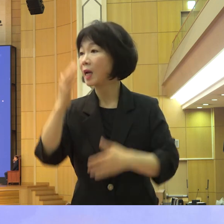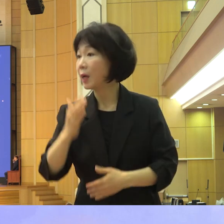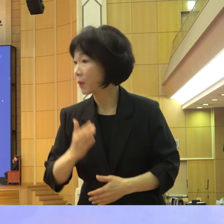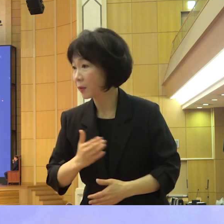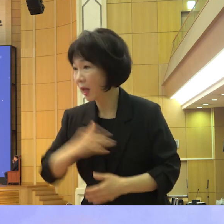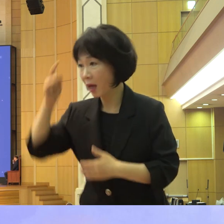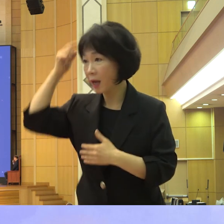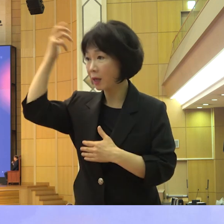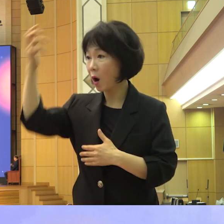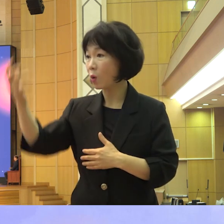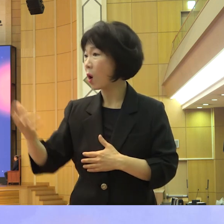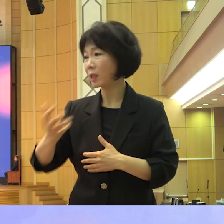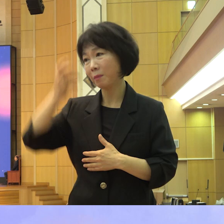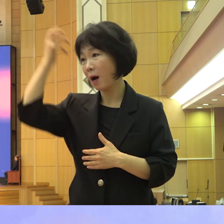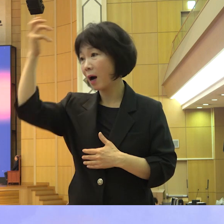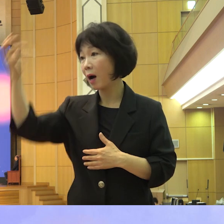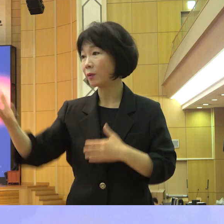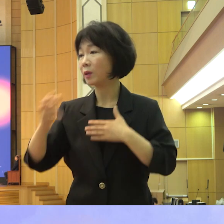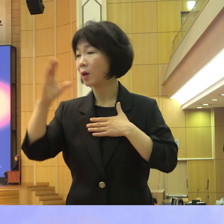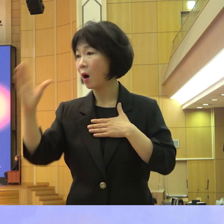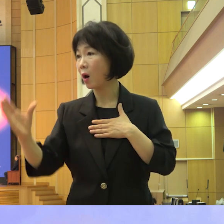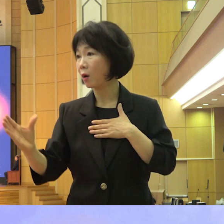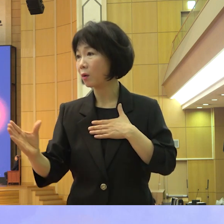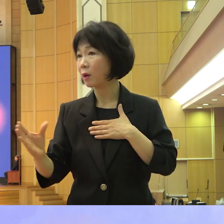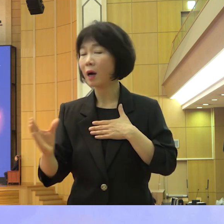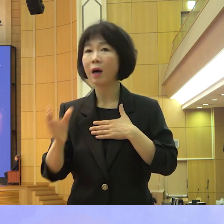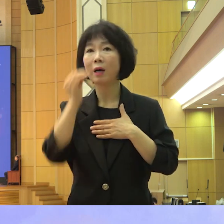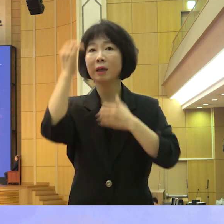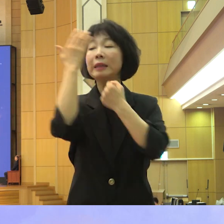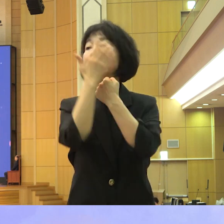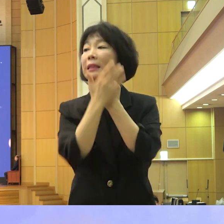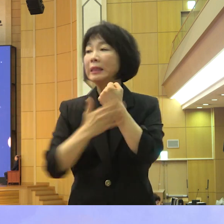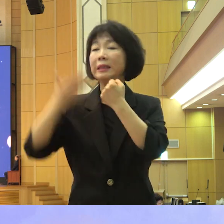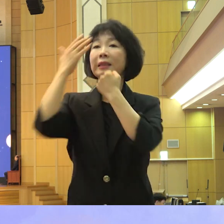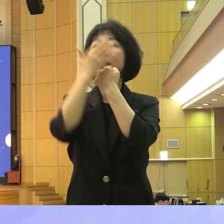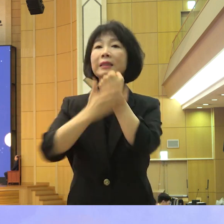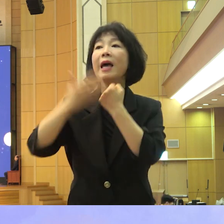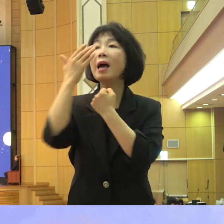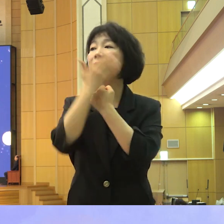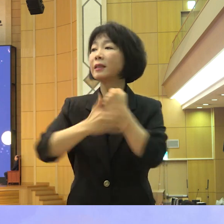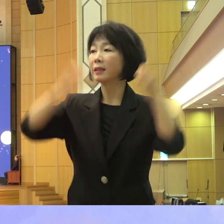예배합니다. 내 영혼 거룩한